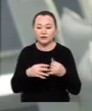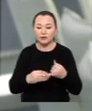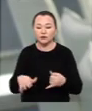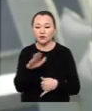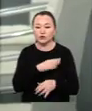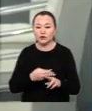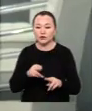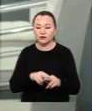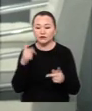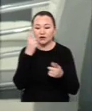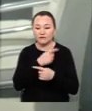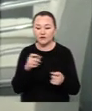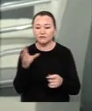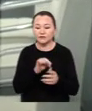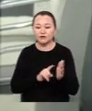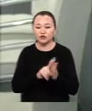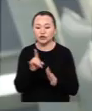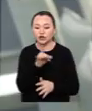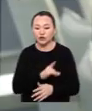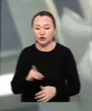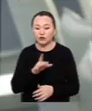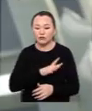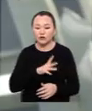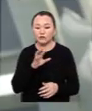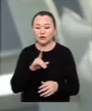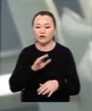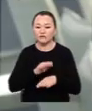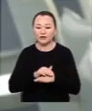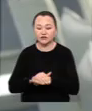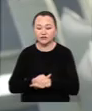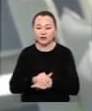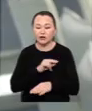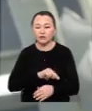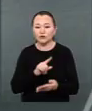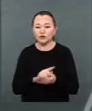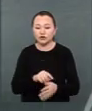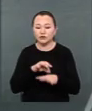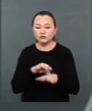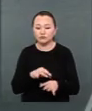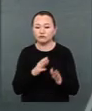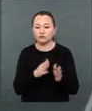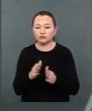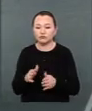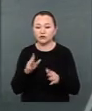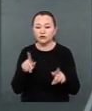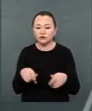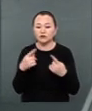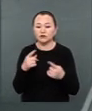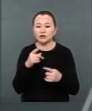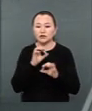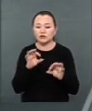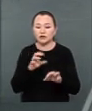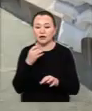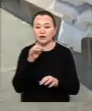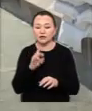которые заявлялись изначально регионами, были бы фактическими. Работа должна идти в тандеме, уверяет Айжан Наурзгалиева.